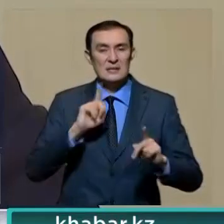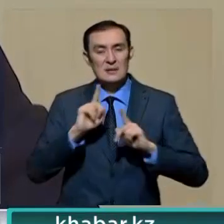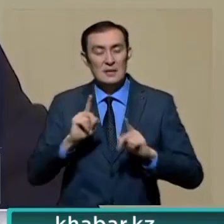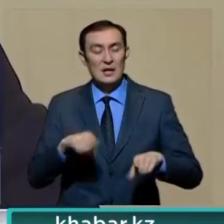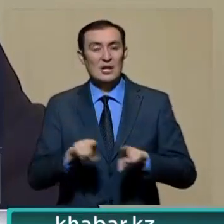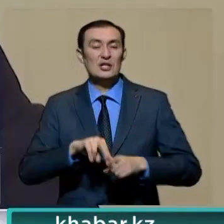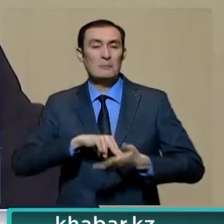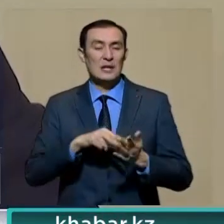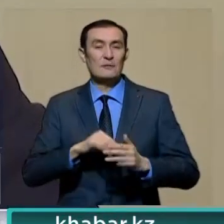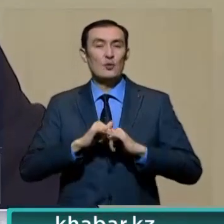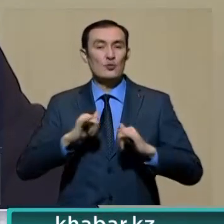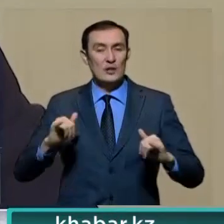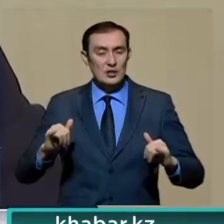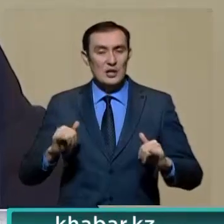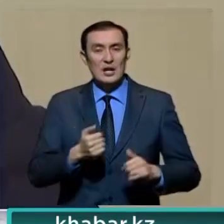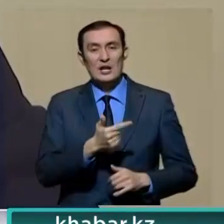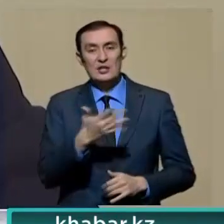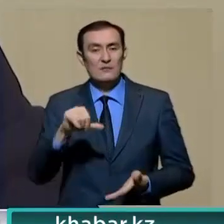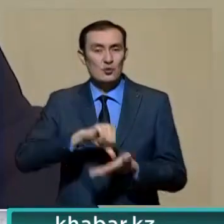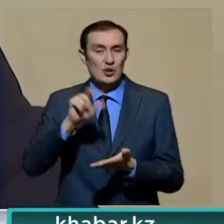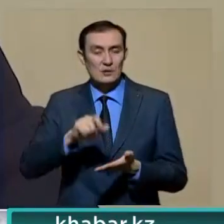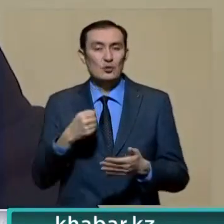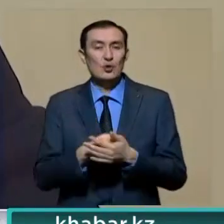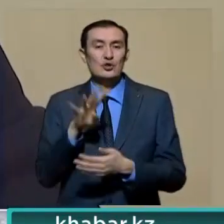также в планах увеличить количество беркутчи в стране до 400